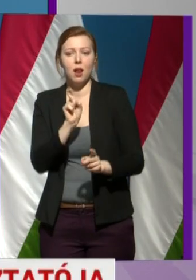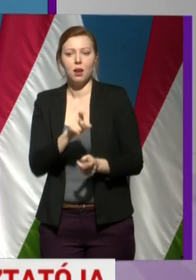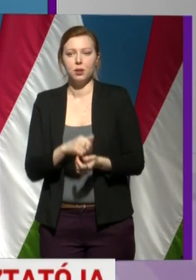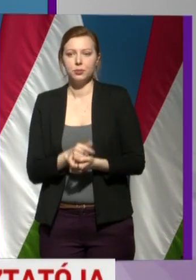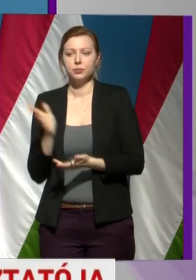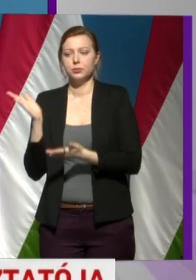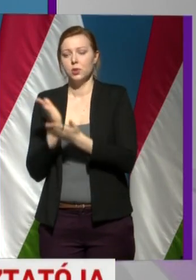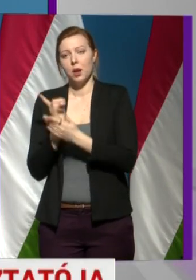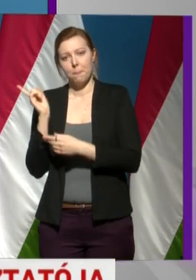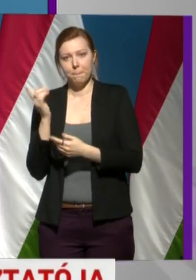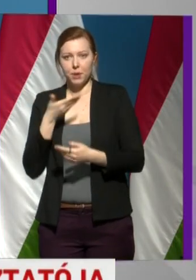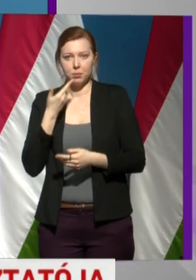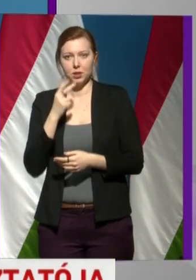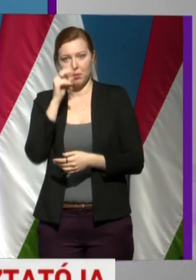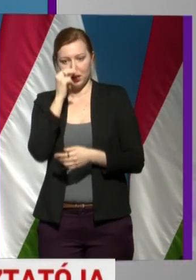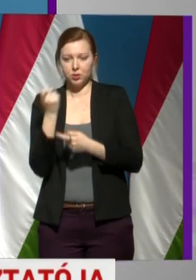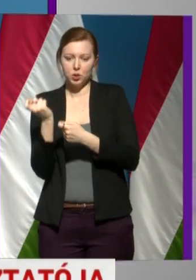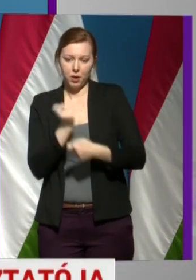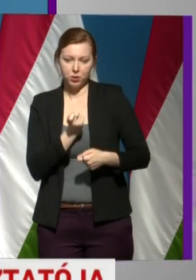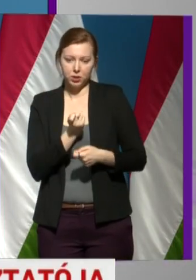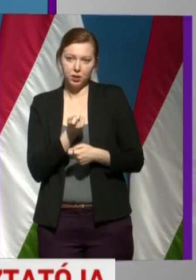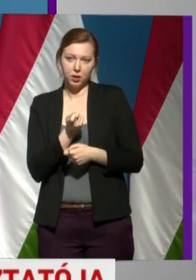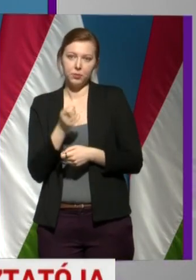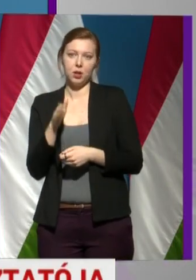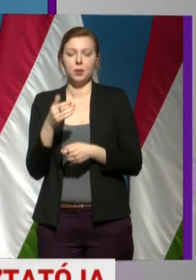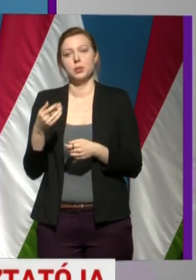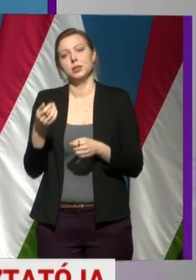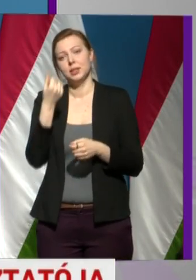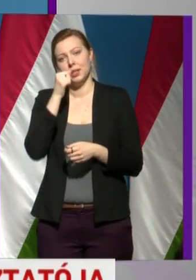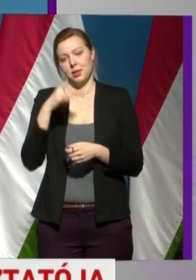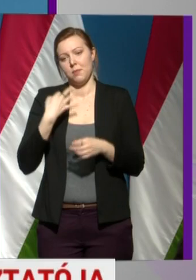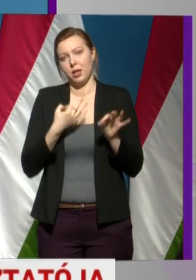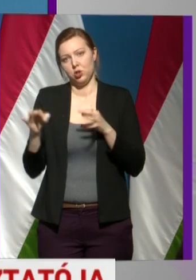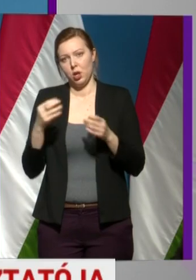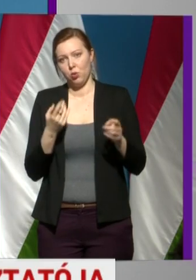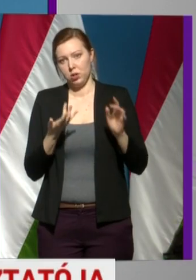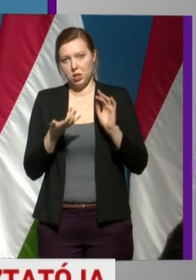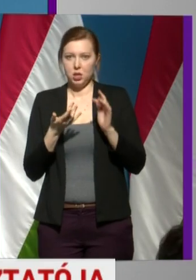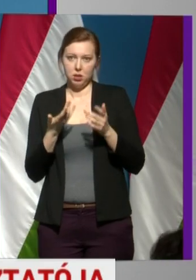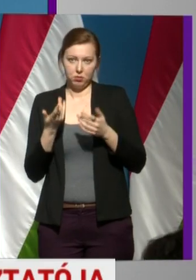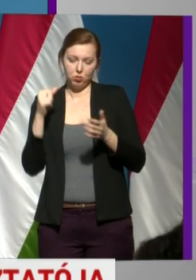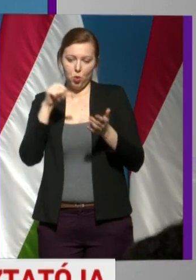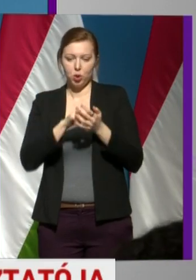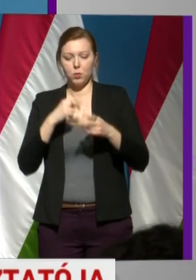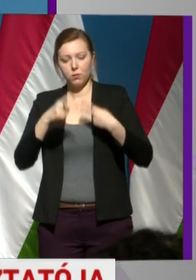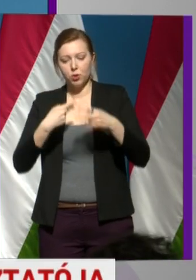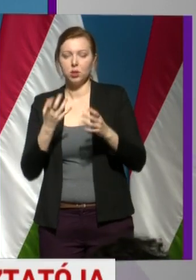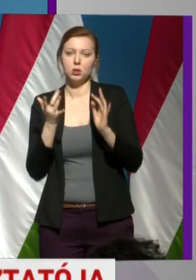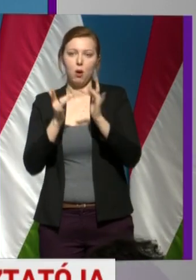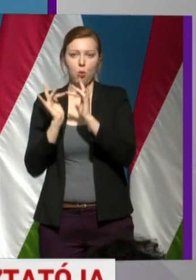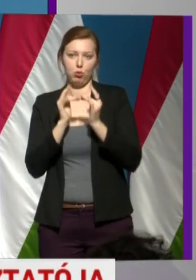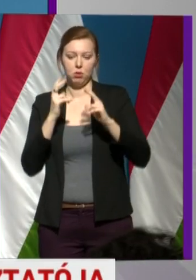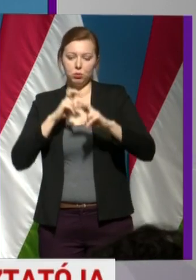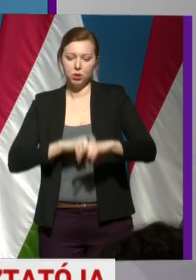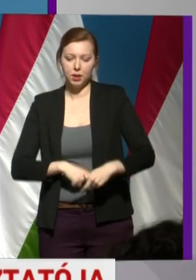Ahogy elmondtam, a rendőrség bevonásával a Nemzeti Népegészségügyi Központ folytatja a kontaktuskutatást, és folyamatosan